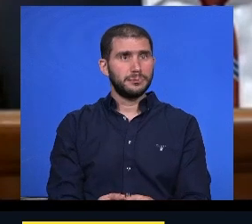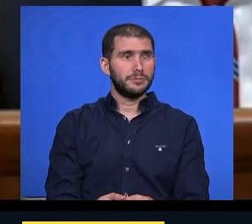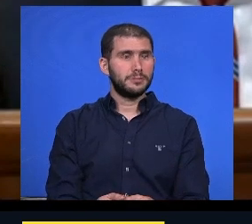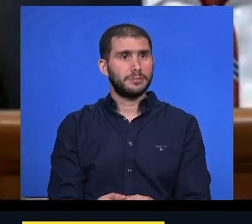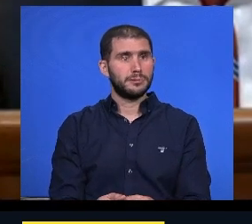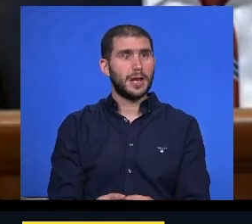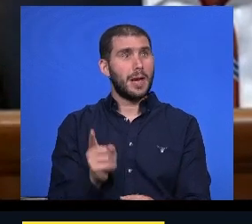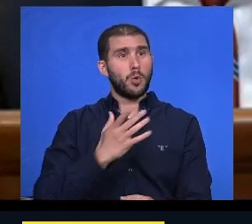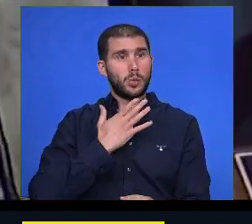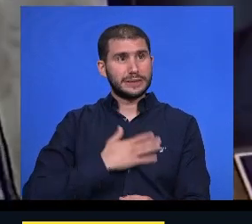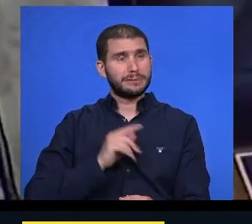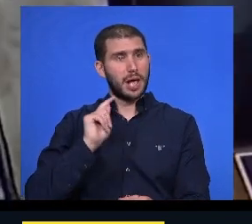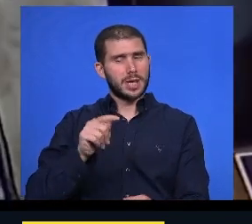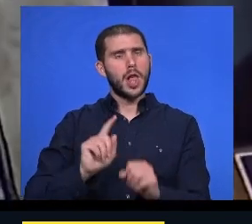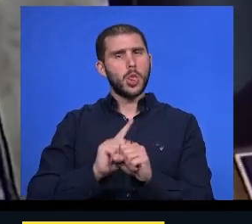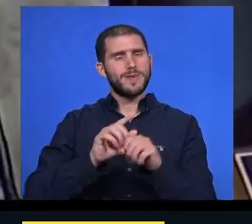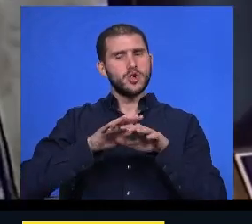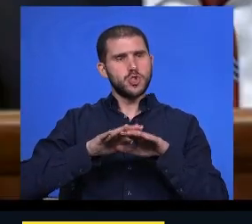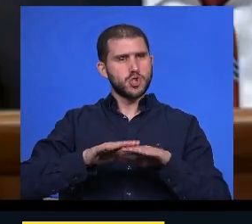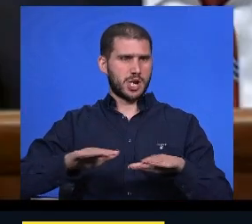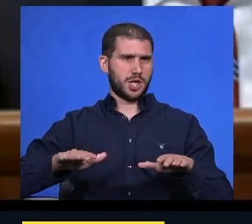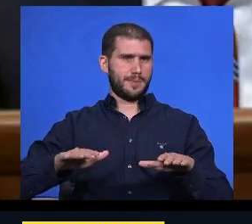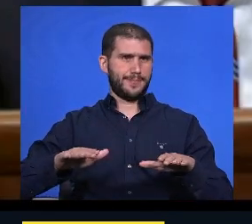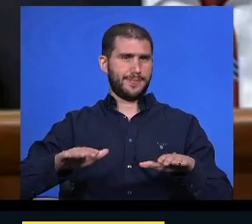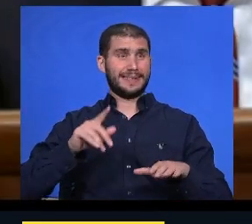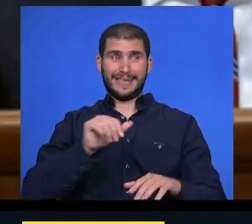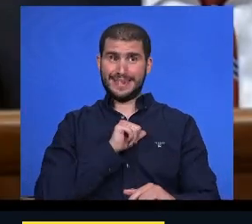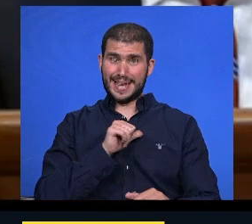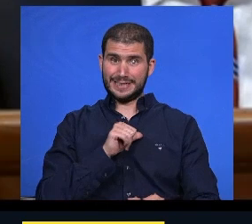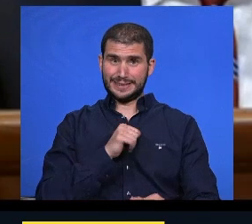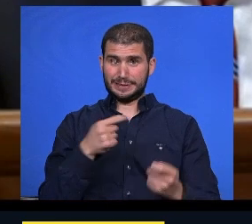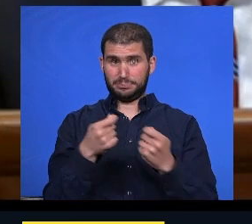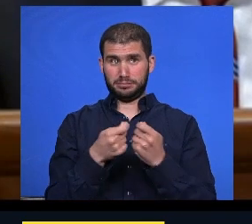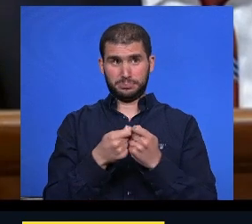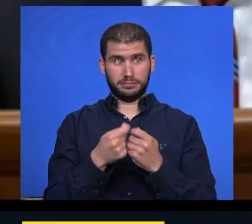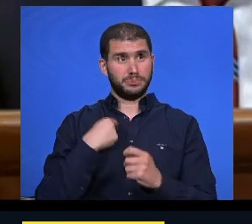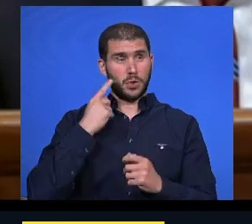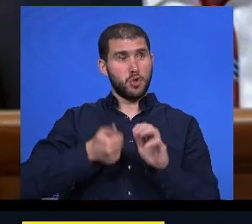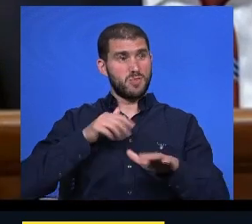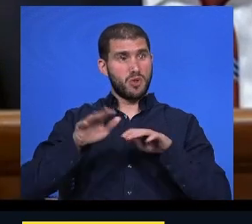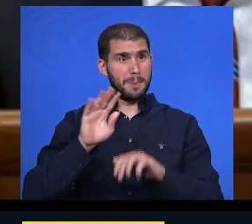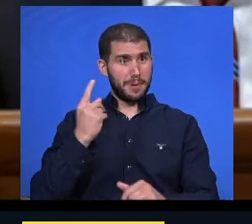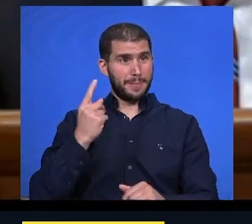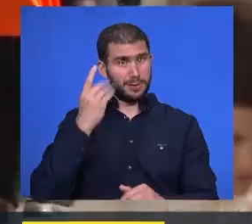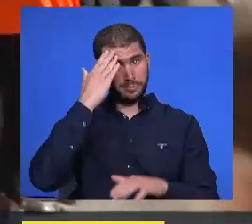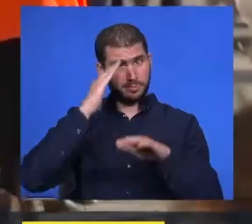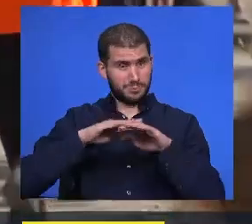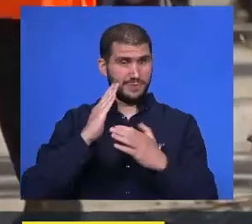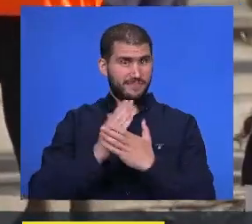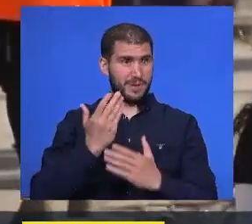de-escalate and to try to get a period of calm. It's an interest that at least Prime Minister Netanyahu has expressed directly